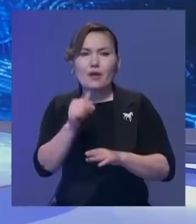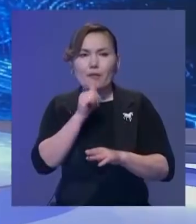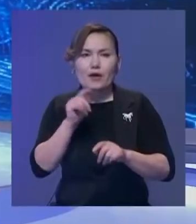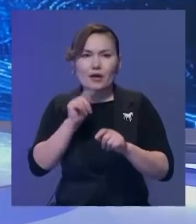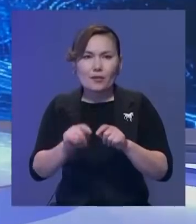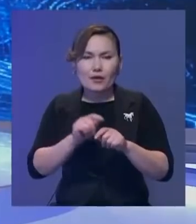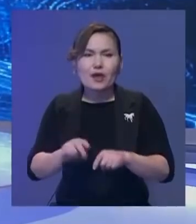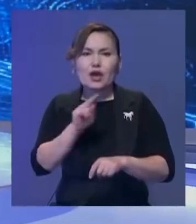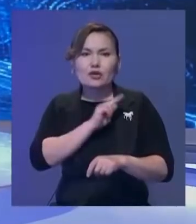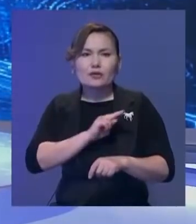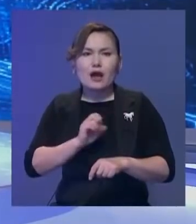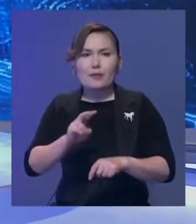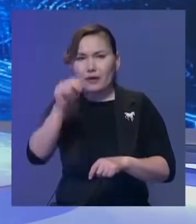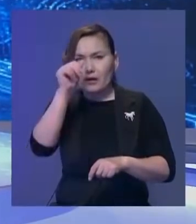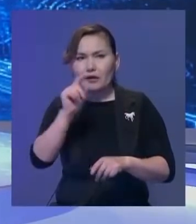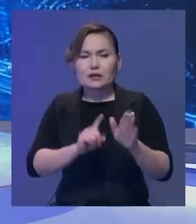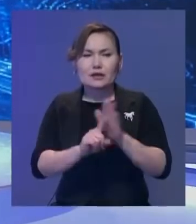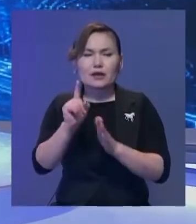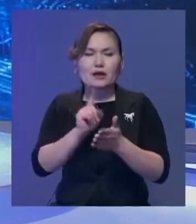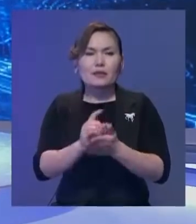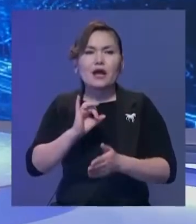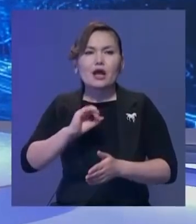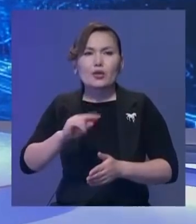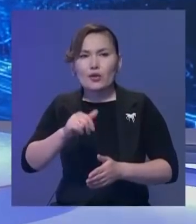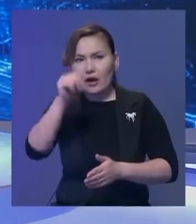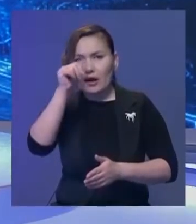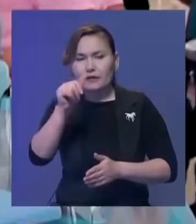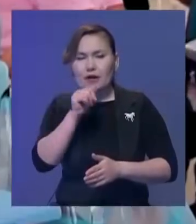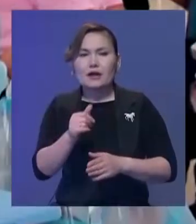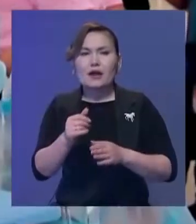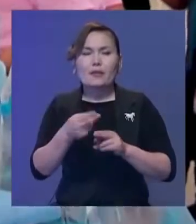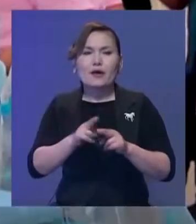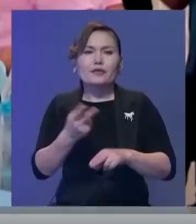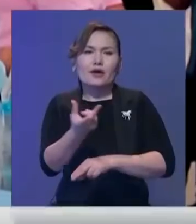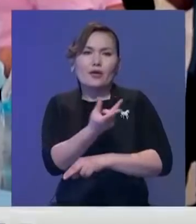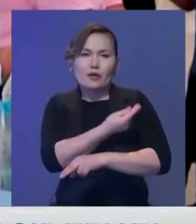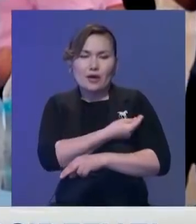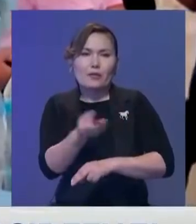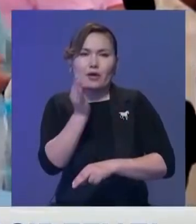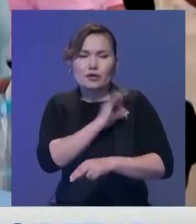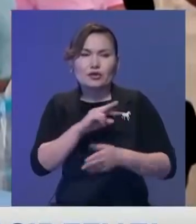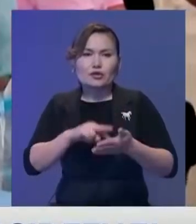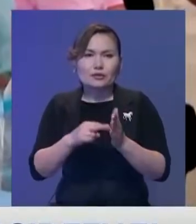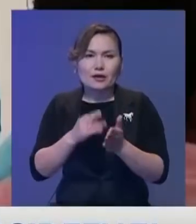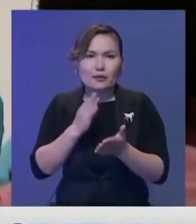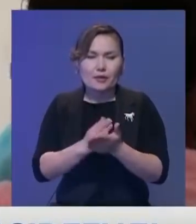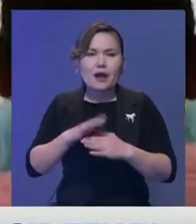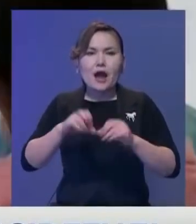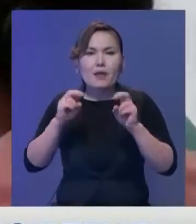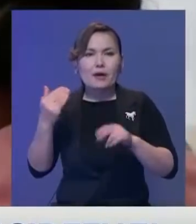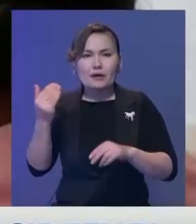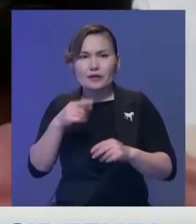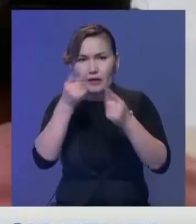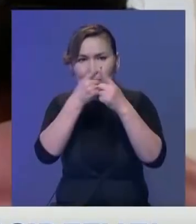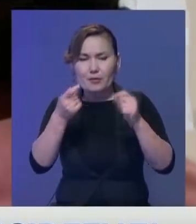өткізу жұмыстары сәуірде басталу тиіс. Шілдеде препаратты жаппай вакциналау кезінде қолдану жоспарланып отыр. Мамандар екпе